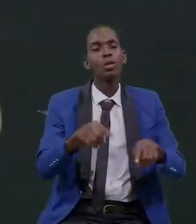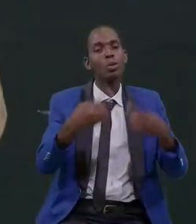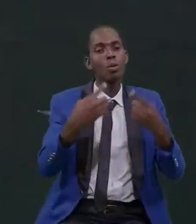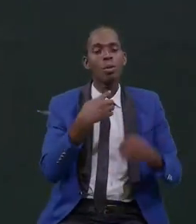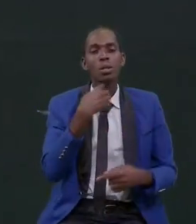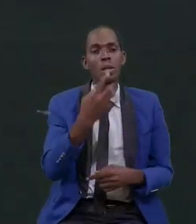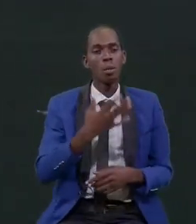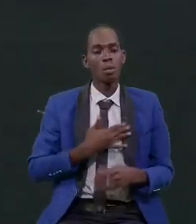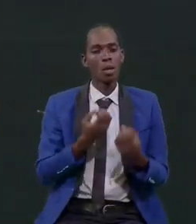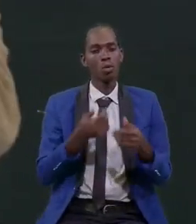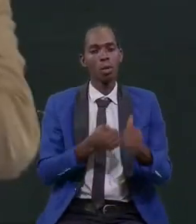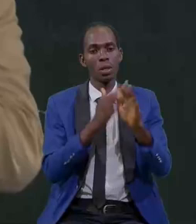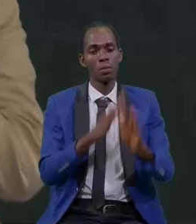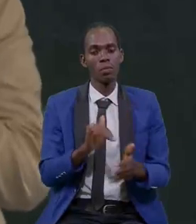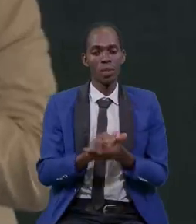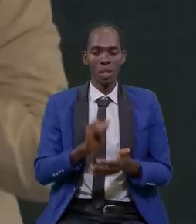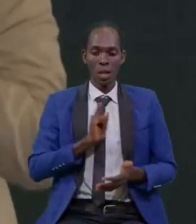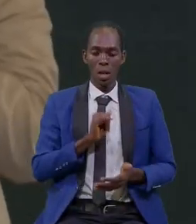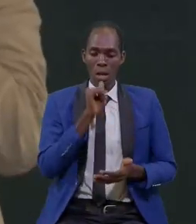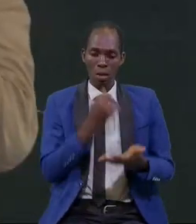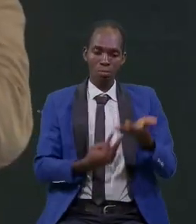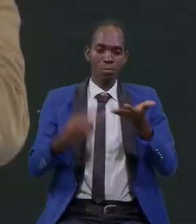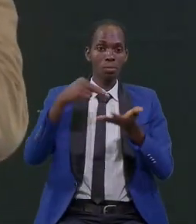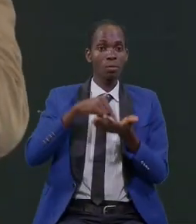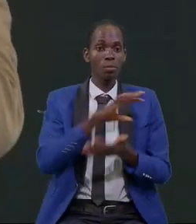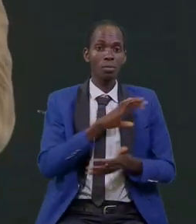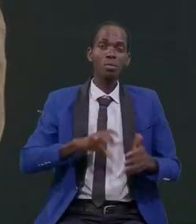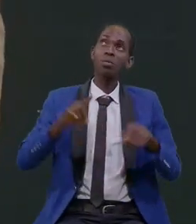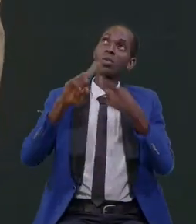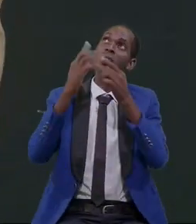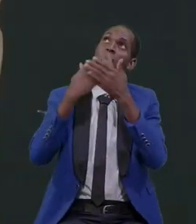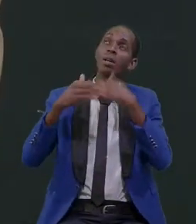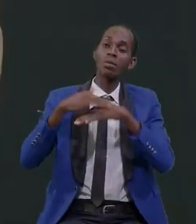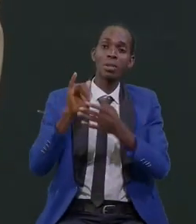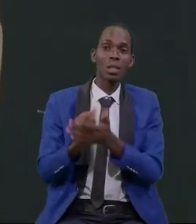suis ressuscité. Il est allé au ciel le même jour, il est revenu.